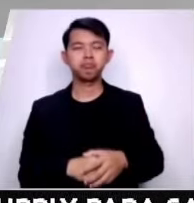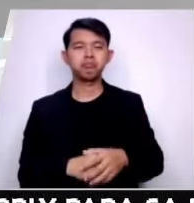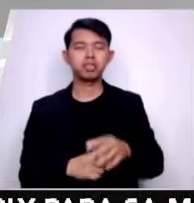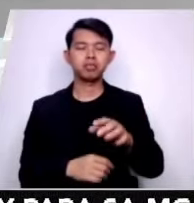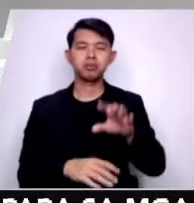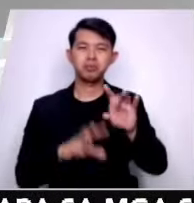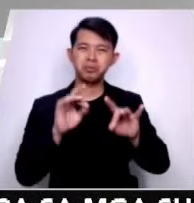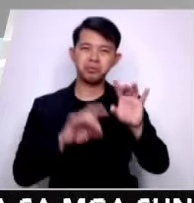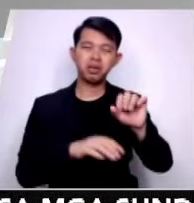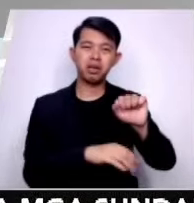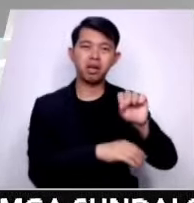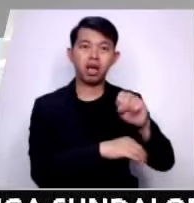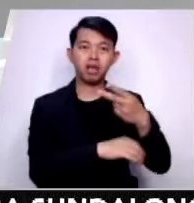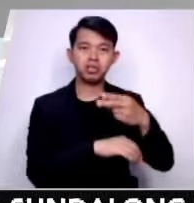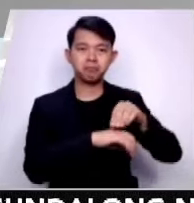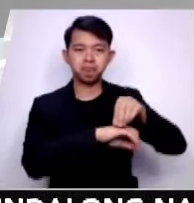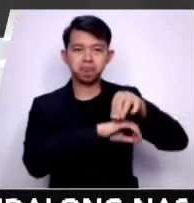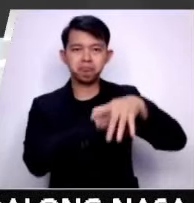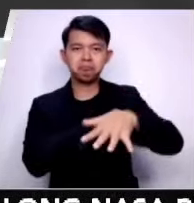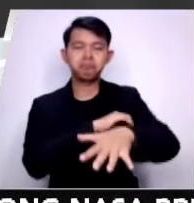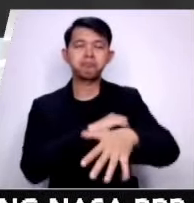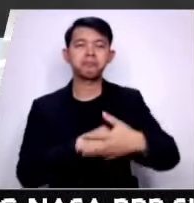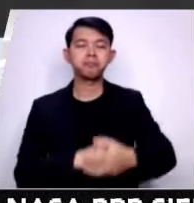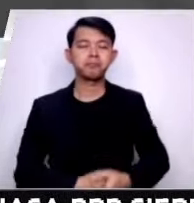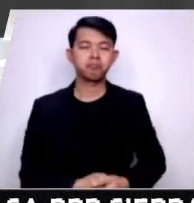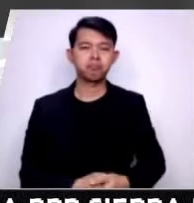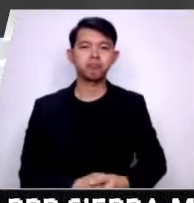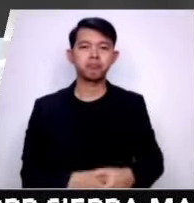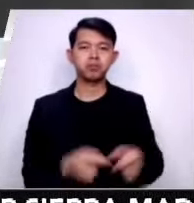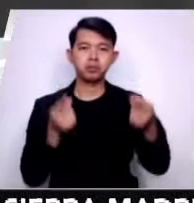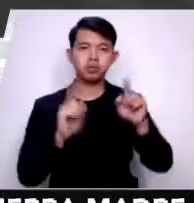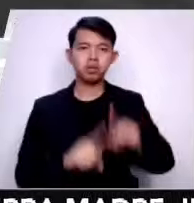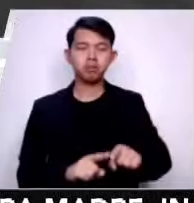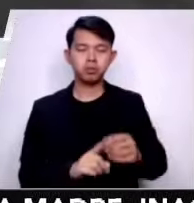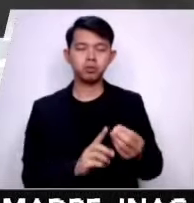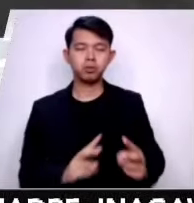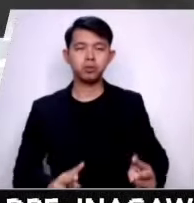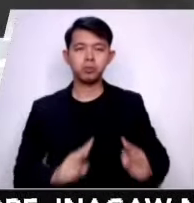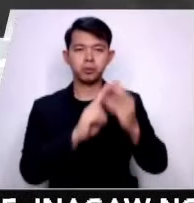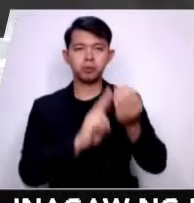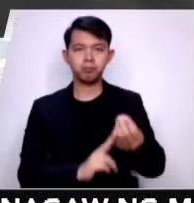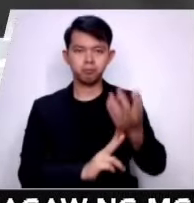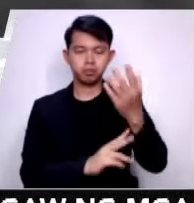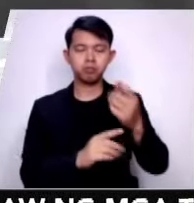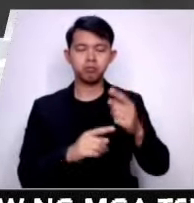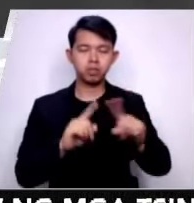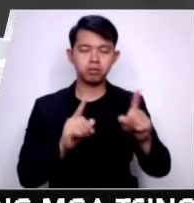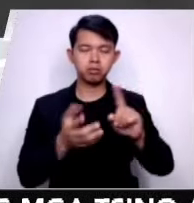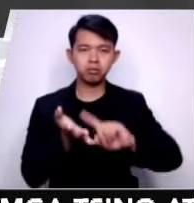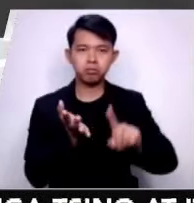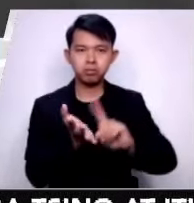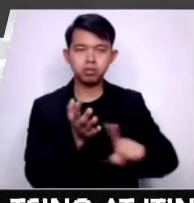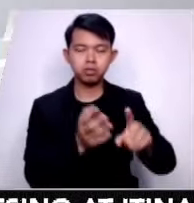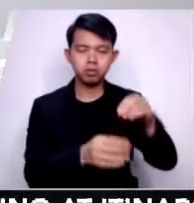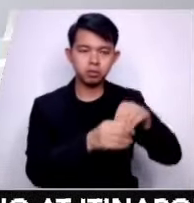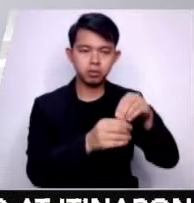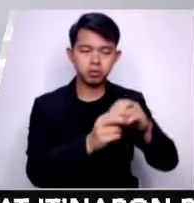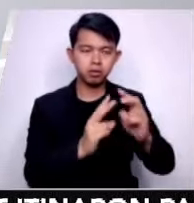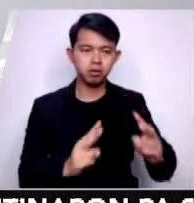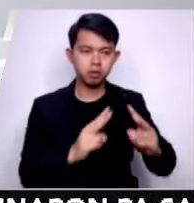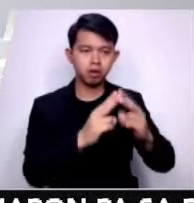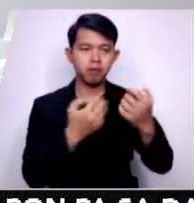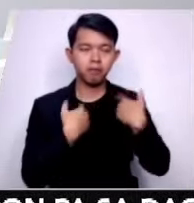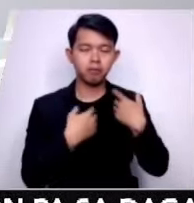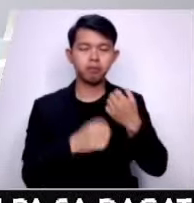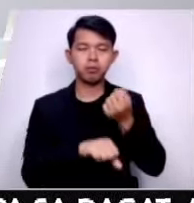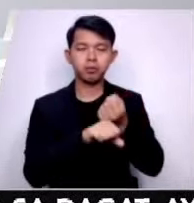isang explosive eruption ang nangyari. Inaaral pa kung may bagong material mula sa loob ng bulkan ang inilabas nito. Nagdeklara na